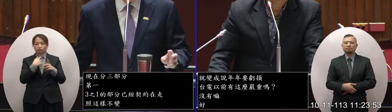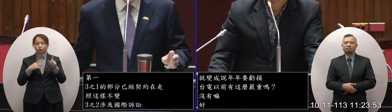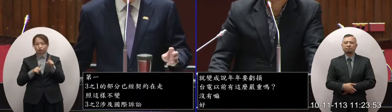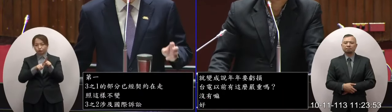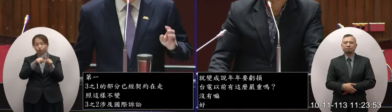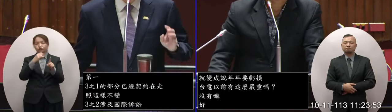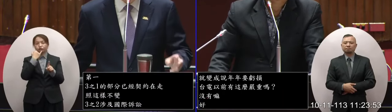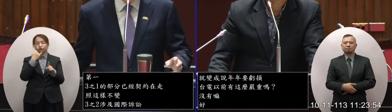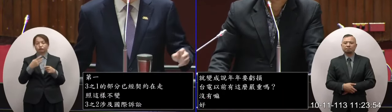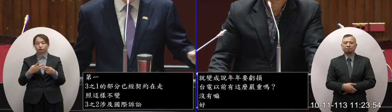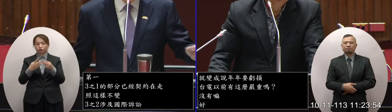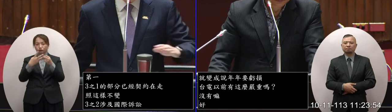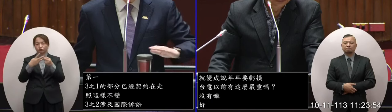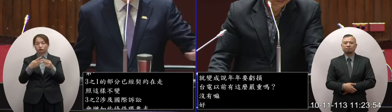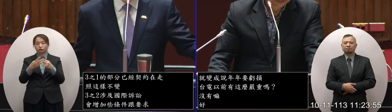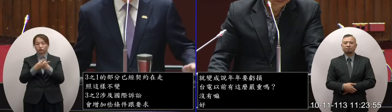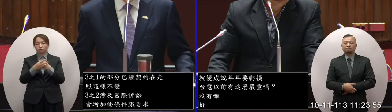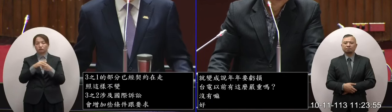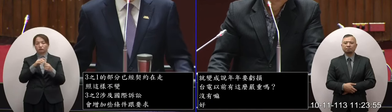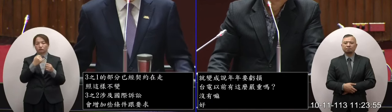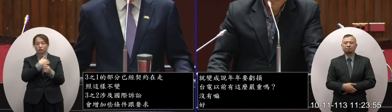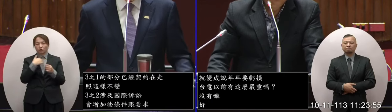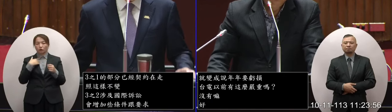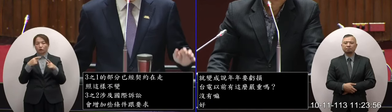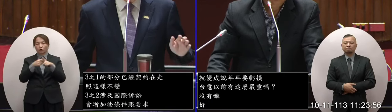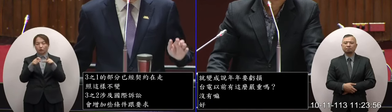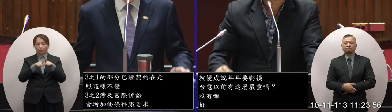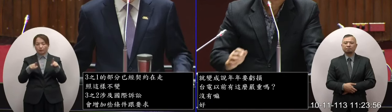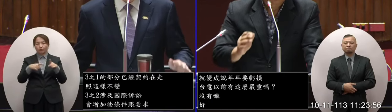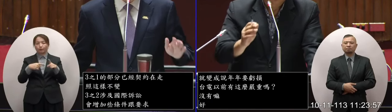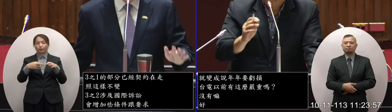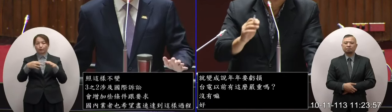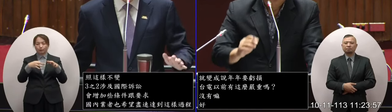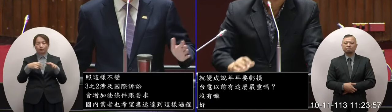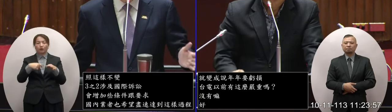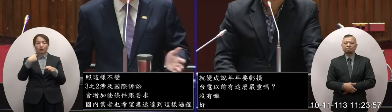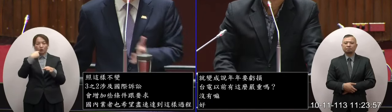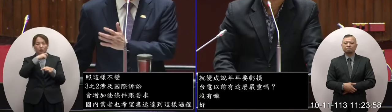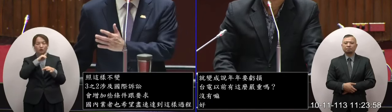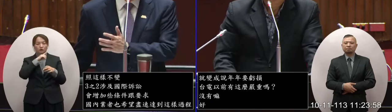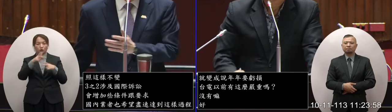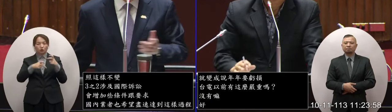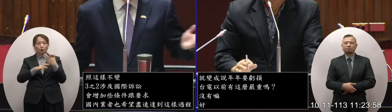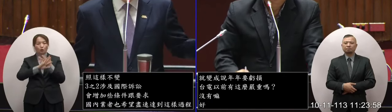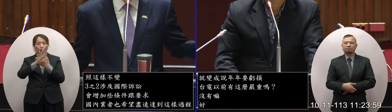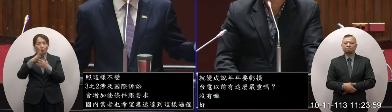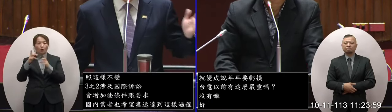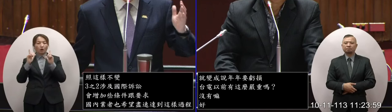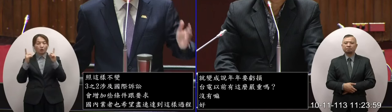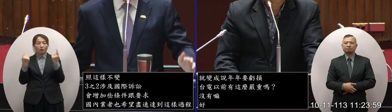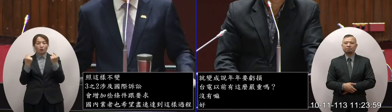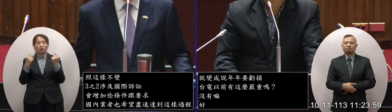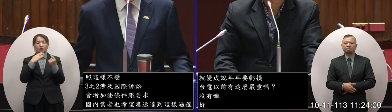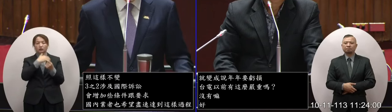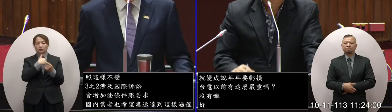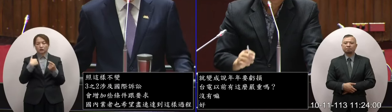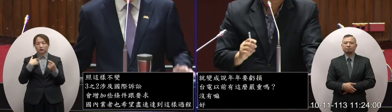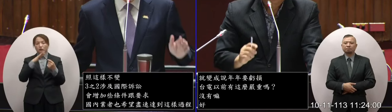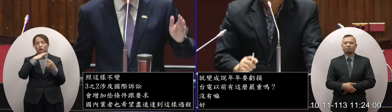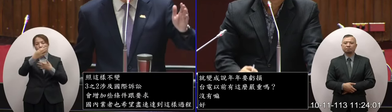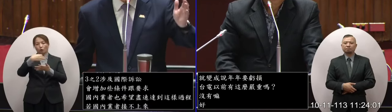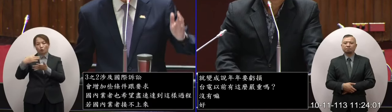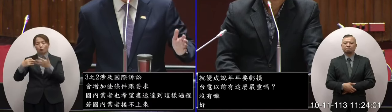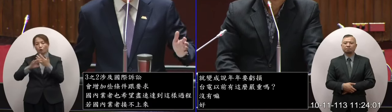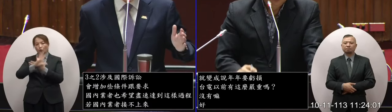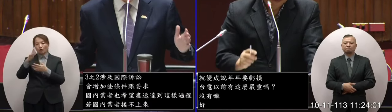第三期我们除了让大家可以公平交易之外，我们更希望国内业者往外走，刚刚部长讲的增加国际竞